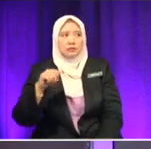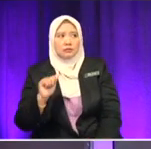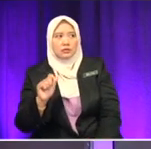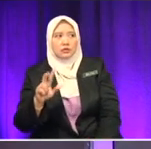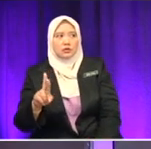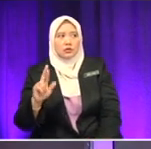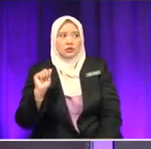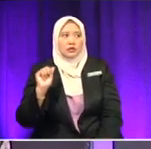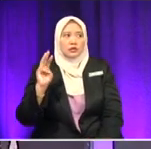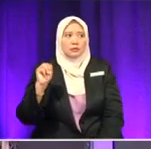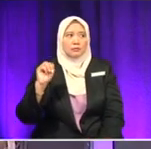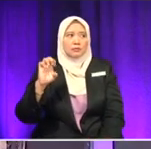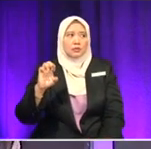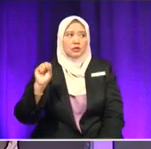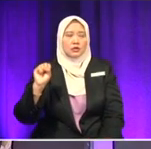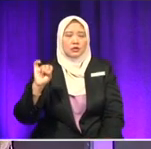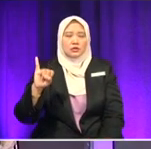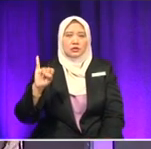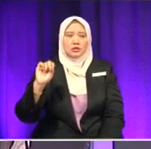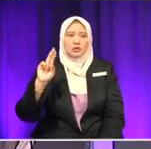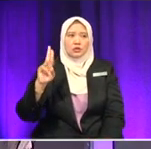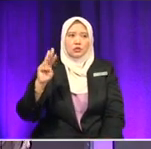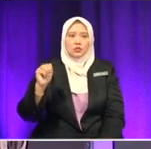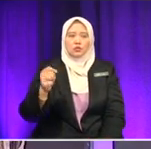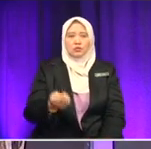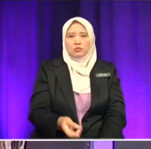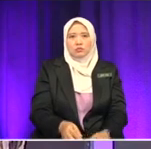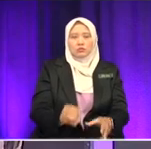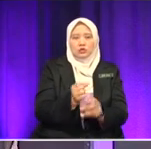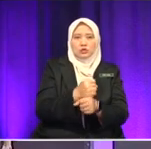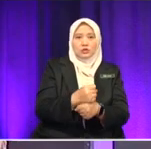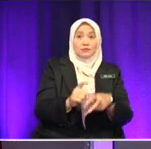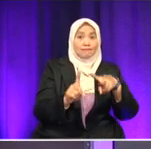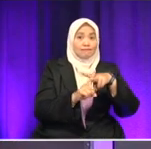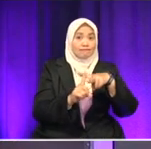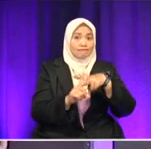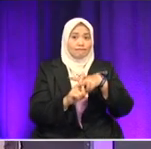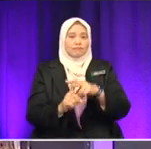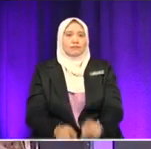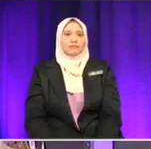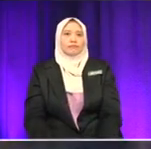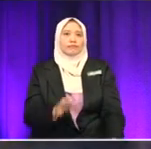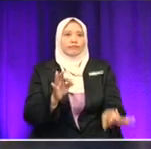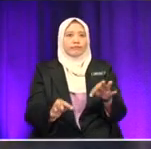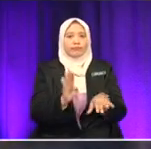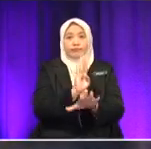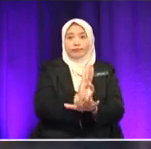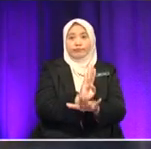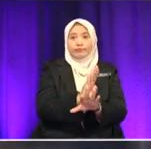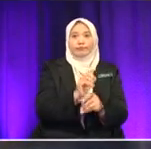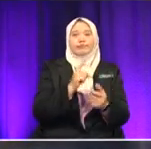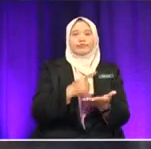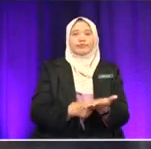Ha-ha, cikgu. Ah, kan. Okey, mari kita lihat. Kelas yang seterusnya iaitu bakteria. Siapa nak cuba? Jelaskan dekat cikgu,